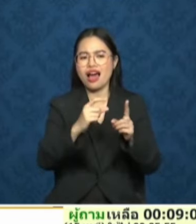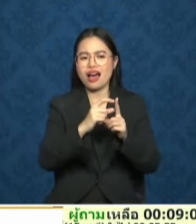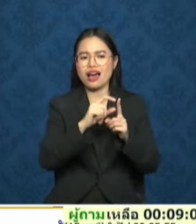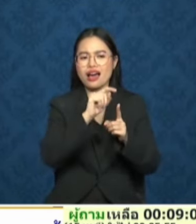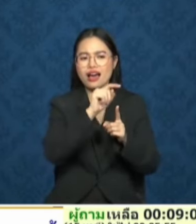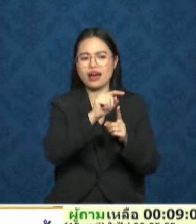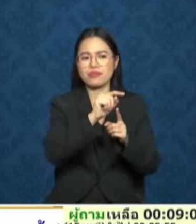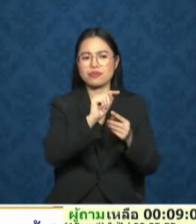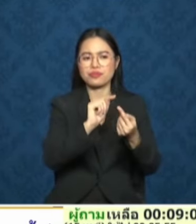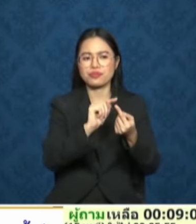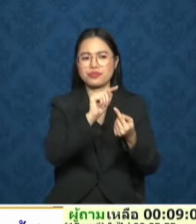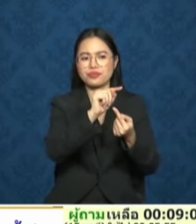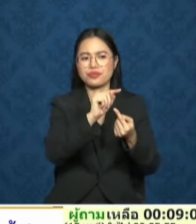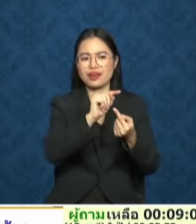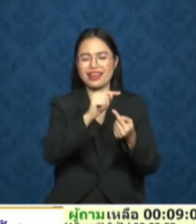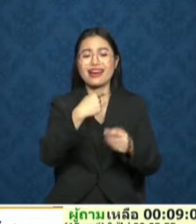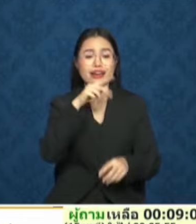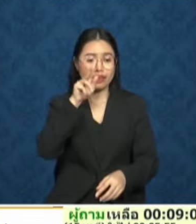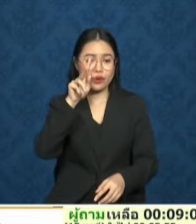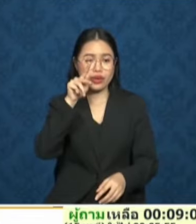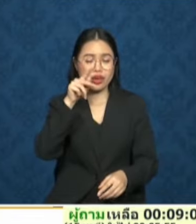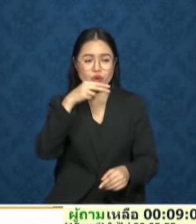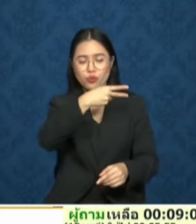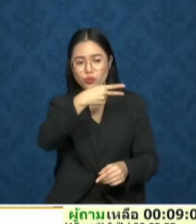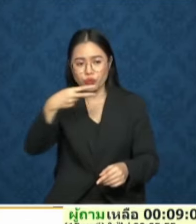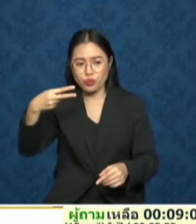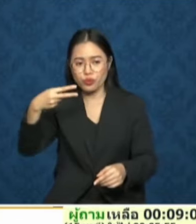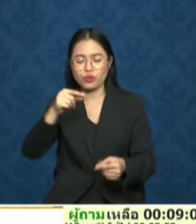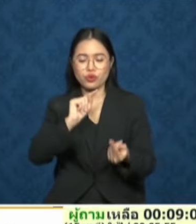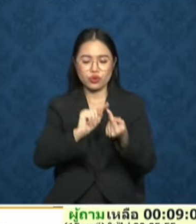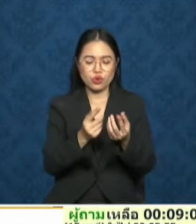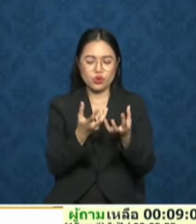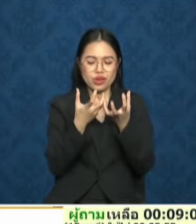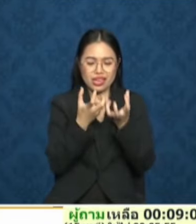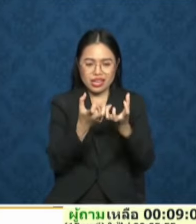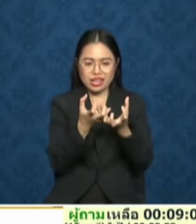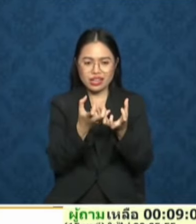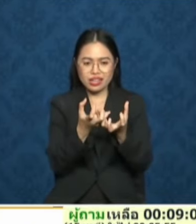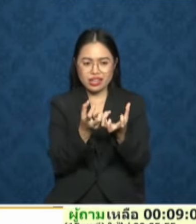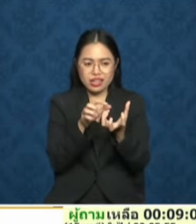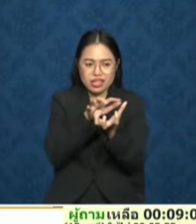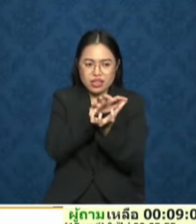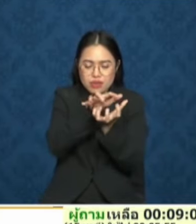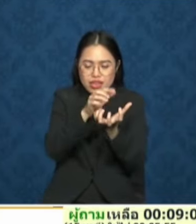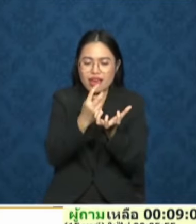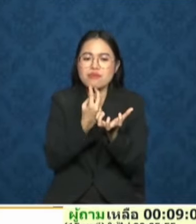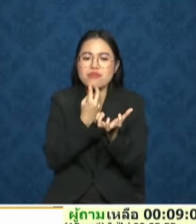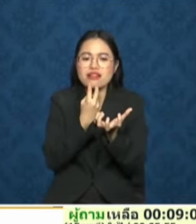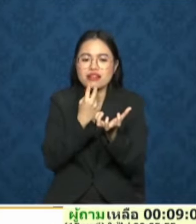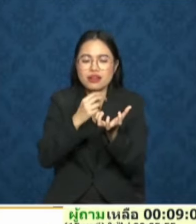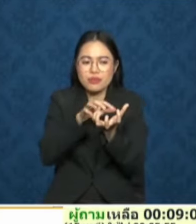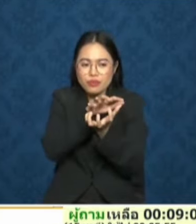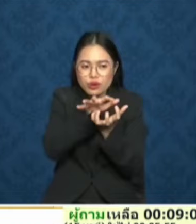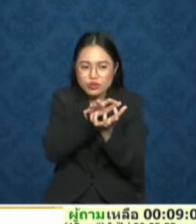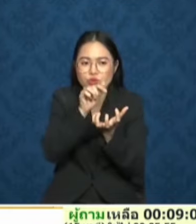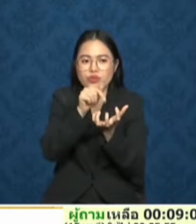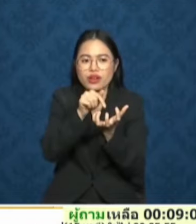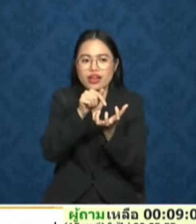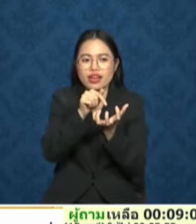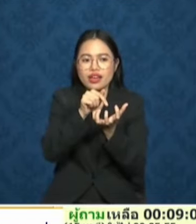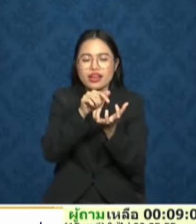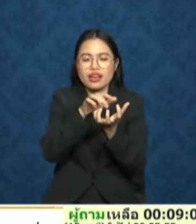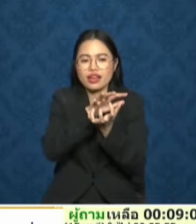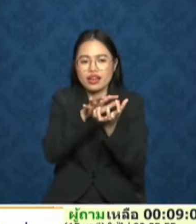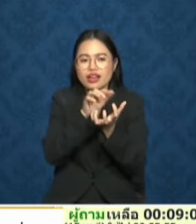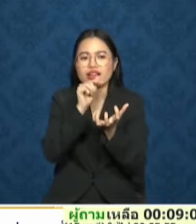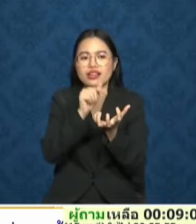ธาพยากรธารีี่ ซึ่งหมายถึงหิ้นที่มีลิเที่ยมก็คอตันี้นะคะนี่คือ ปริมาณสำ